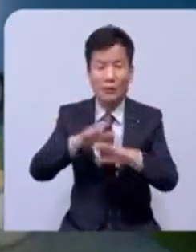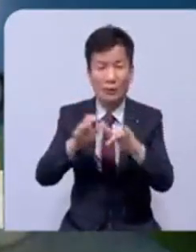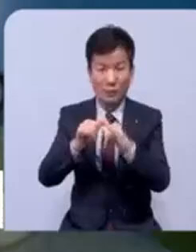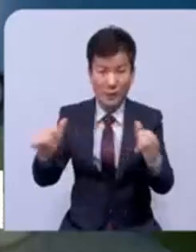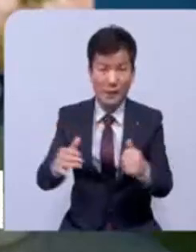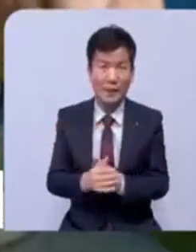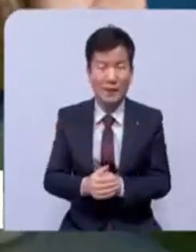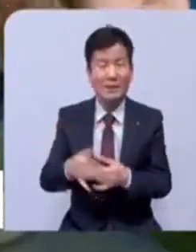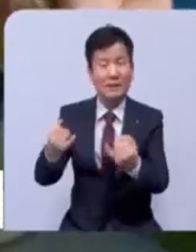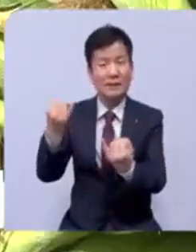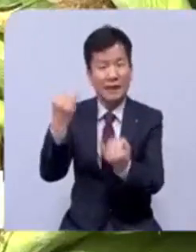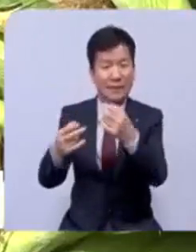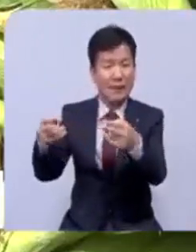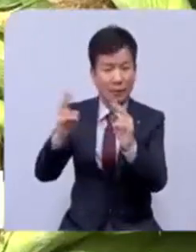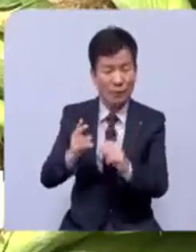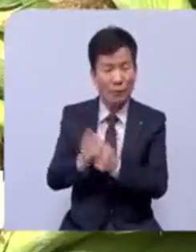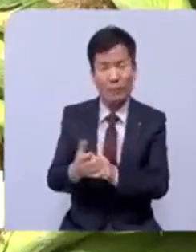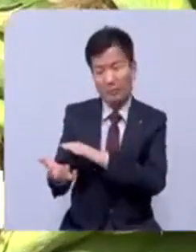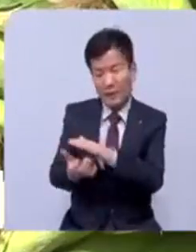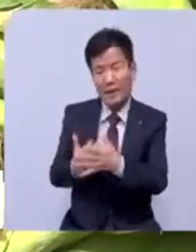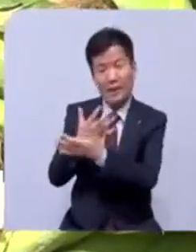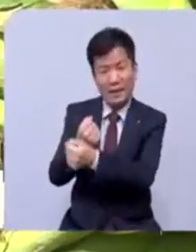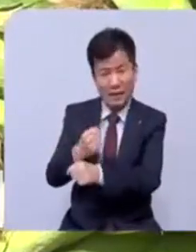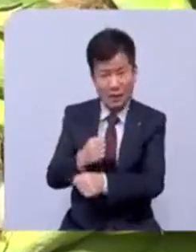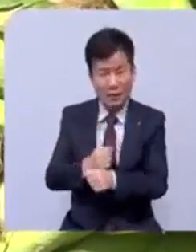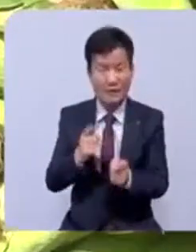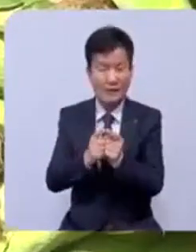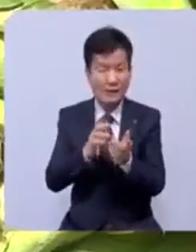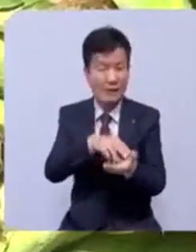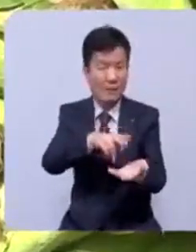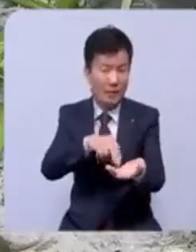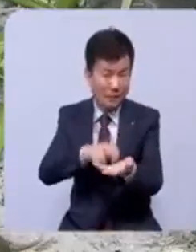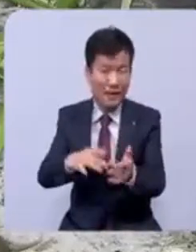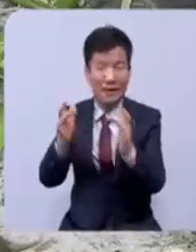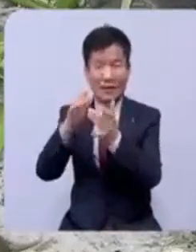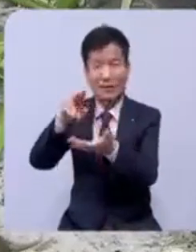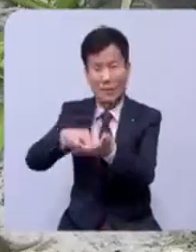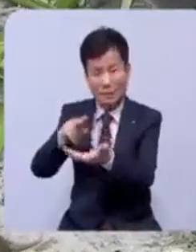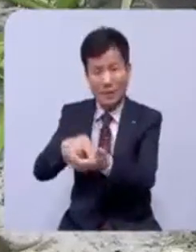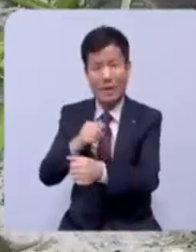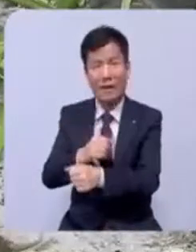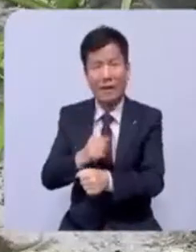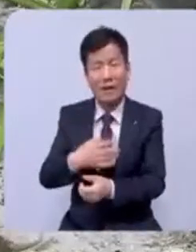농민들은 자매결연 지역 사전 주문과 직거래 행사, 온라인 판매